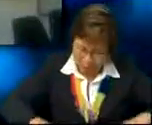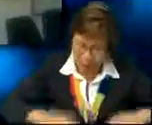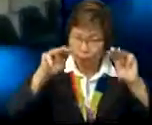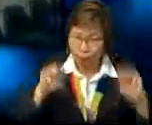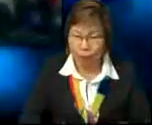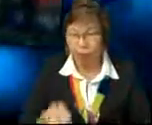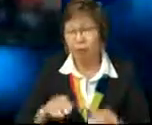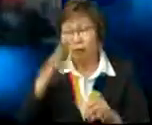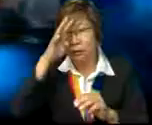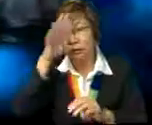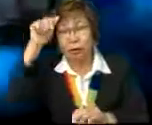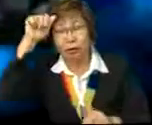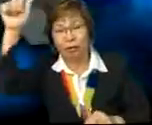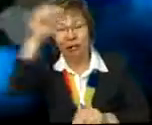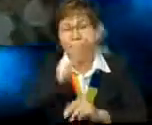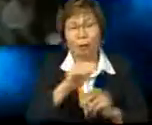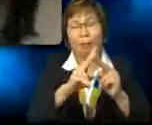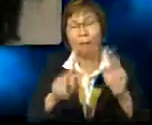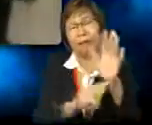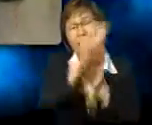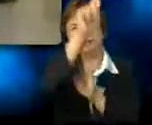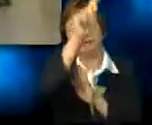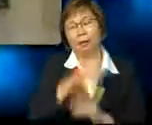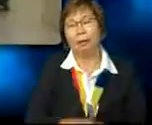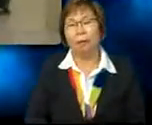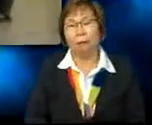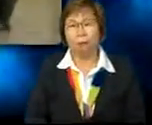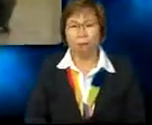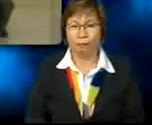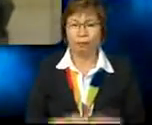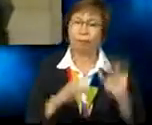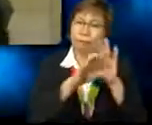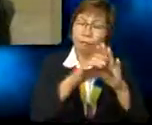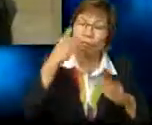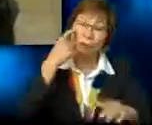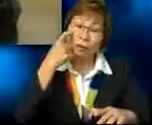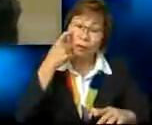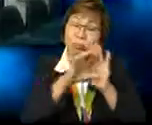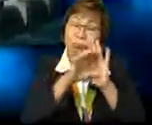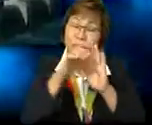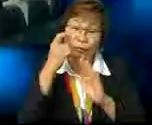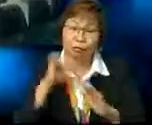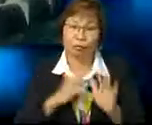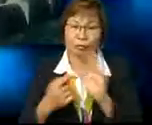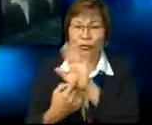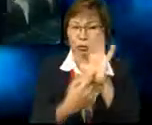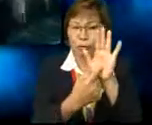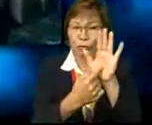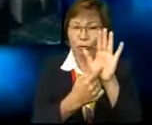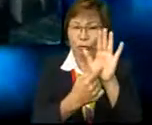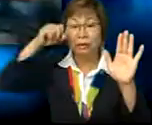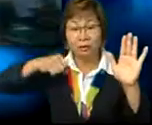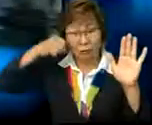itu ciptaan Allah yang paling tinggi ya. Dan contohnya mata ya, saya ingin tunjukkan kepada saudari,